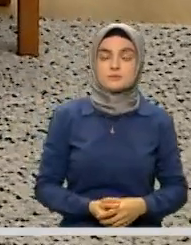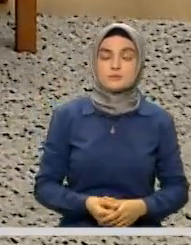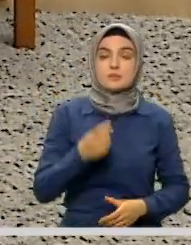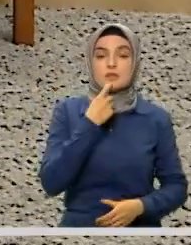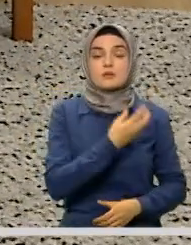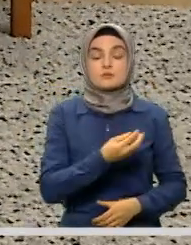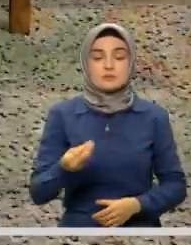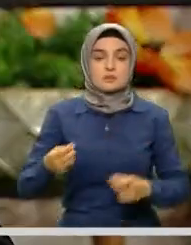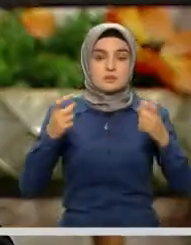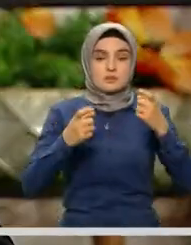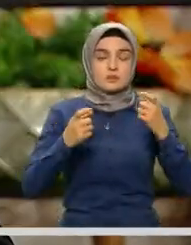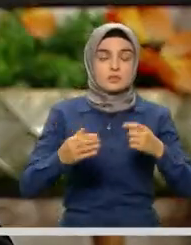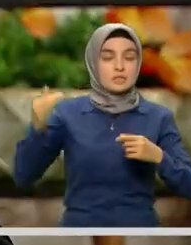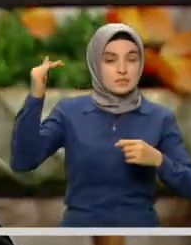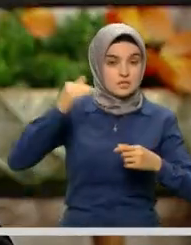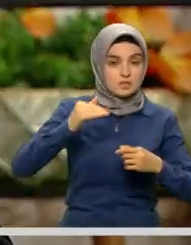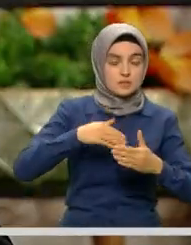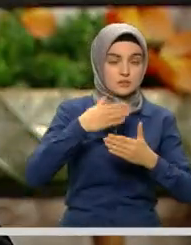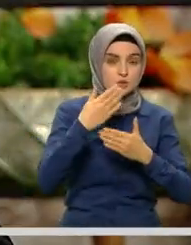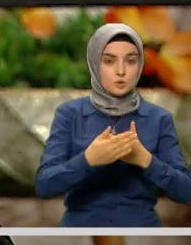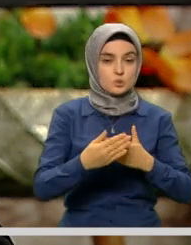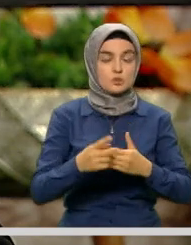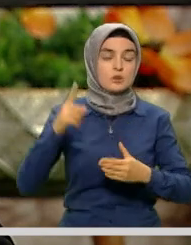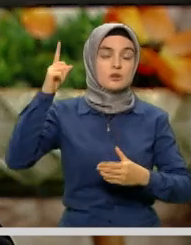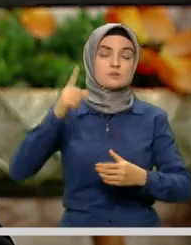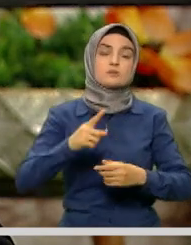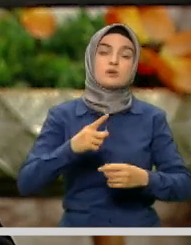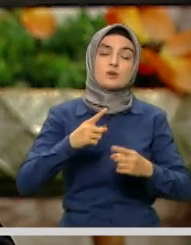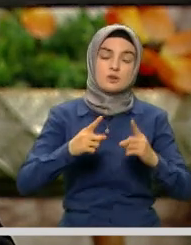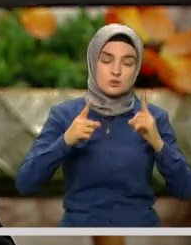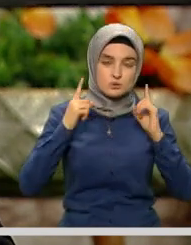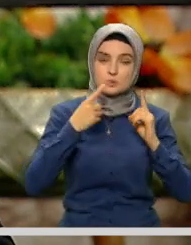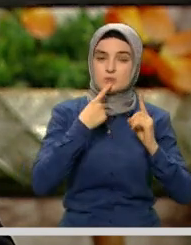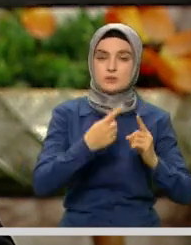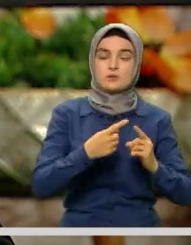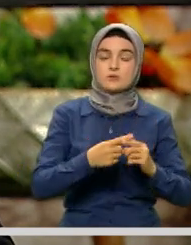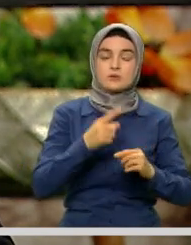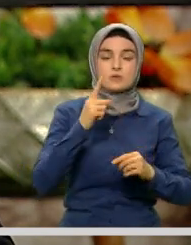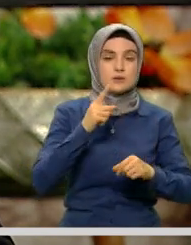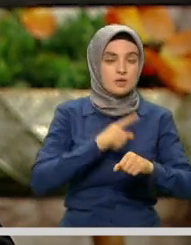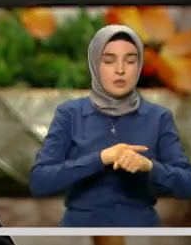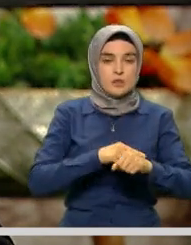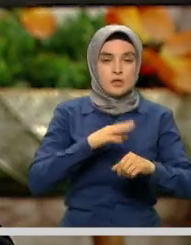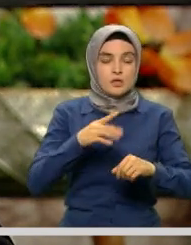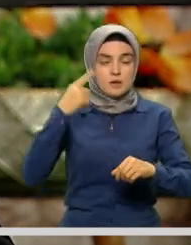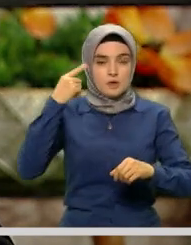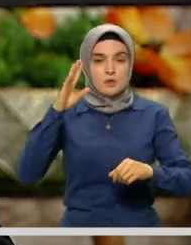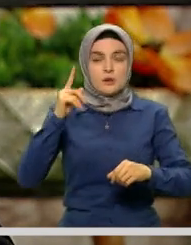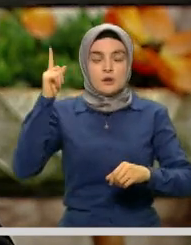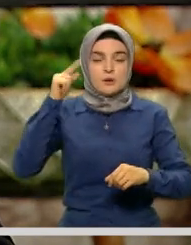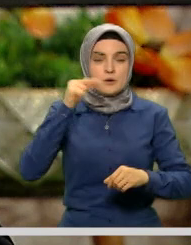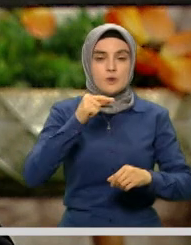yeryüzüne indikten sonra Allah'a tevbe ediyor. Yıllarca. Ama bir an bile tereddüt etmiyor ki Allah onu